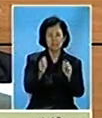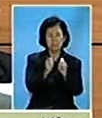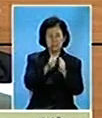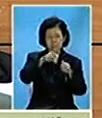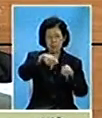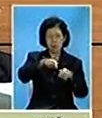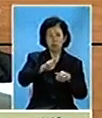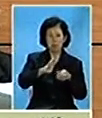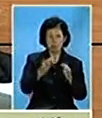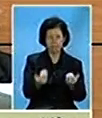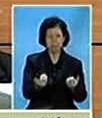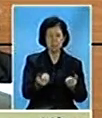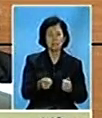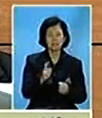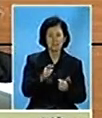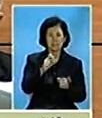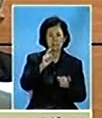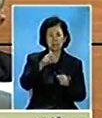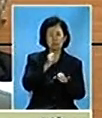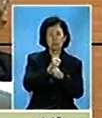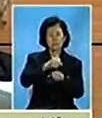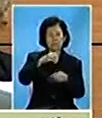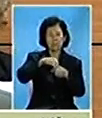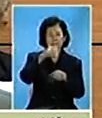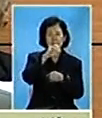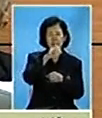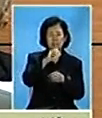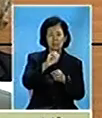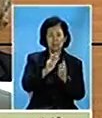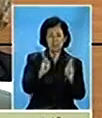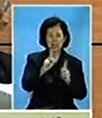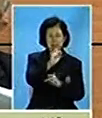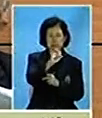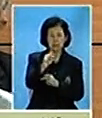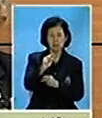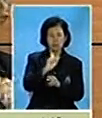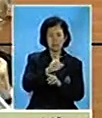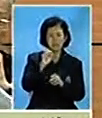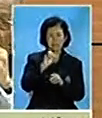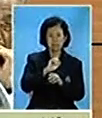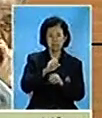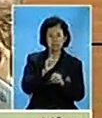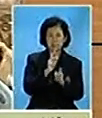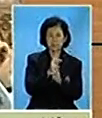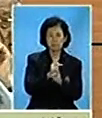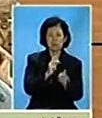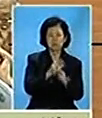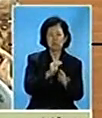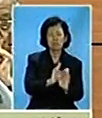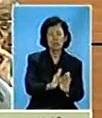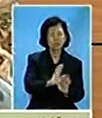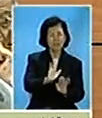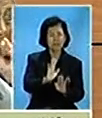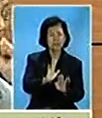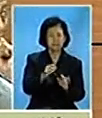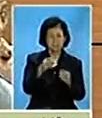จริงๆมันควรจะต้องทำในชั้นสภาผู้แทนราษฎรไม่ใช่เก็บชื่อไว้นะครับแล้วขนาดเดียวกันเนี่ยในตัวเนื้อหาเนี่ยนะครับมีความ